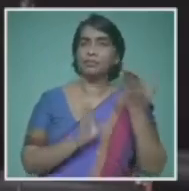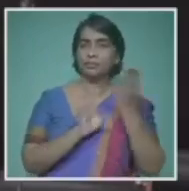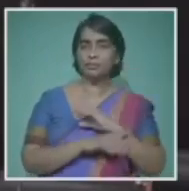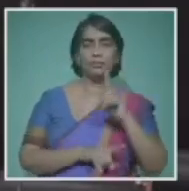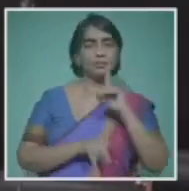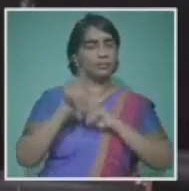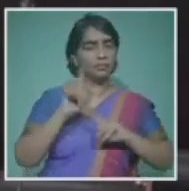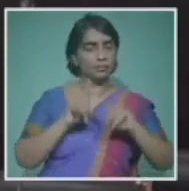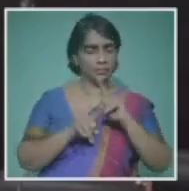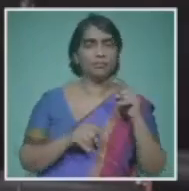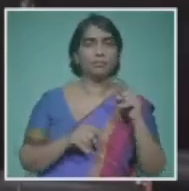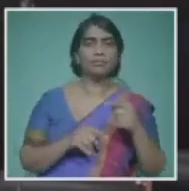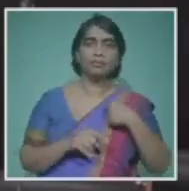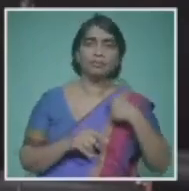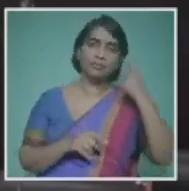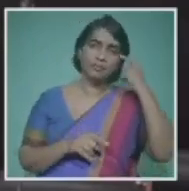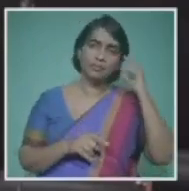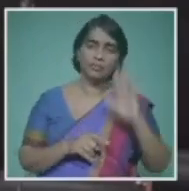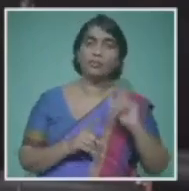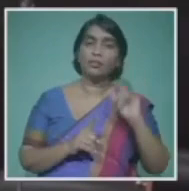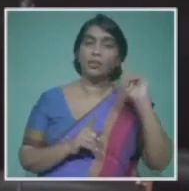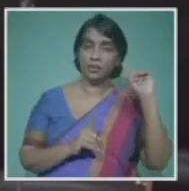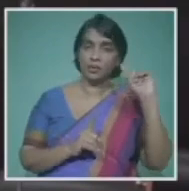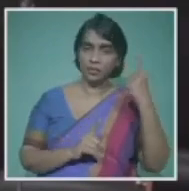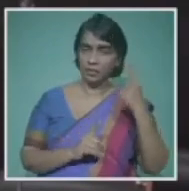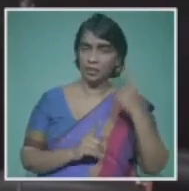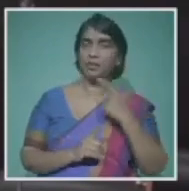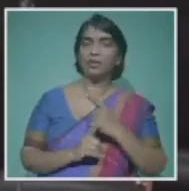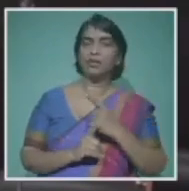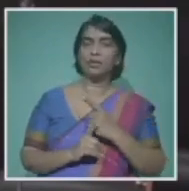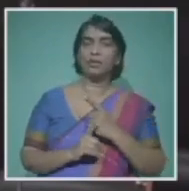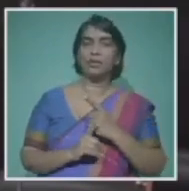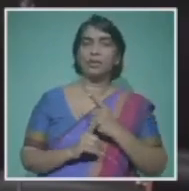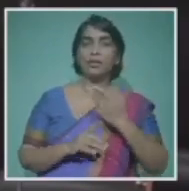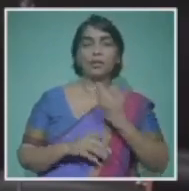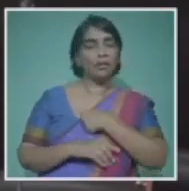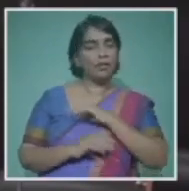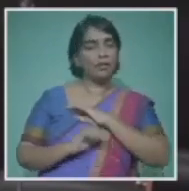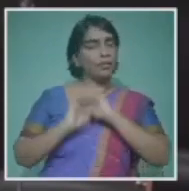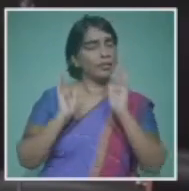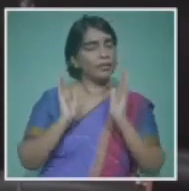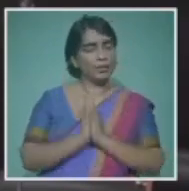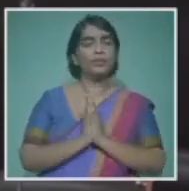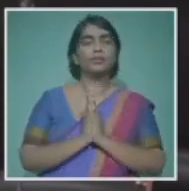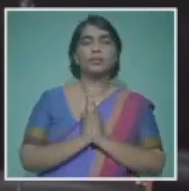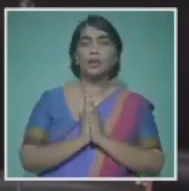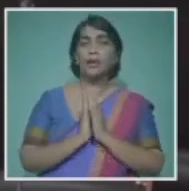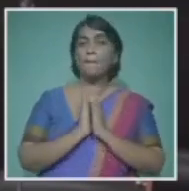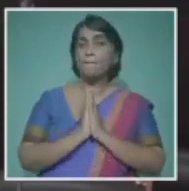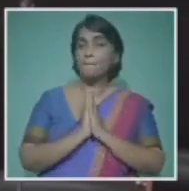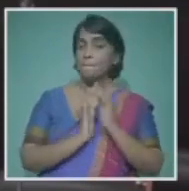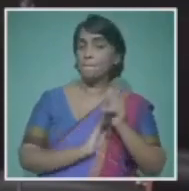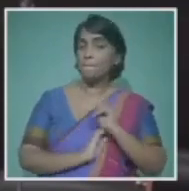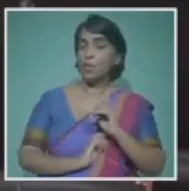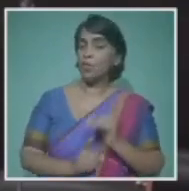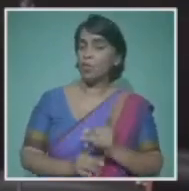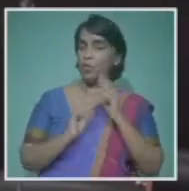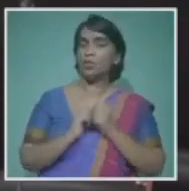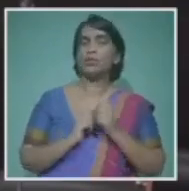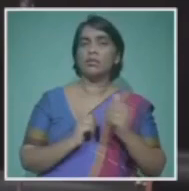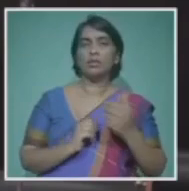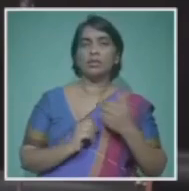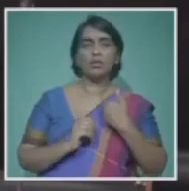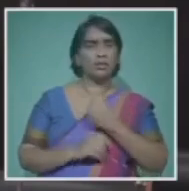කතා කරේ. අයි බලාපොරොත්තු වෙන්නේ පළමුවෙන්ම ගිහිවල් පැවිදි සියලු දෙනාම මේ ධර්මය අනුව ක්‍රියා කරන.